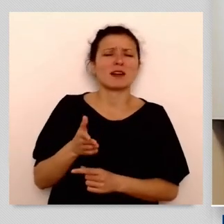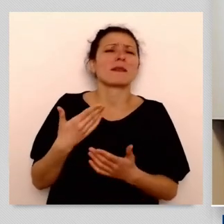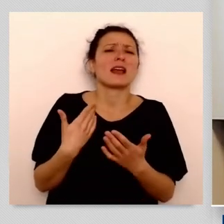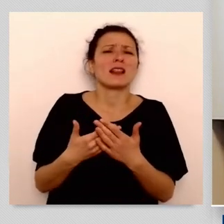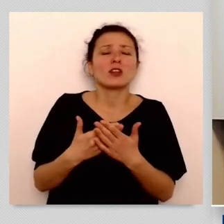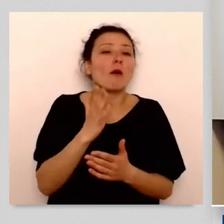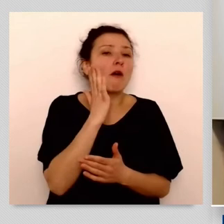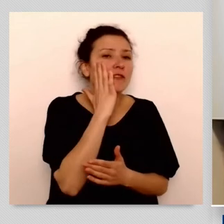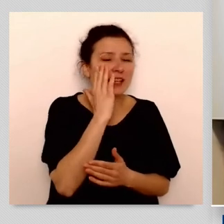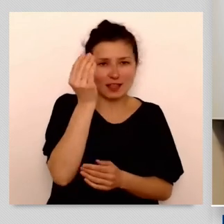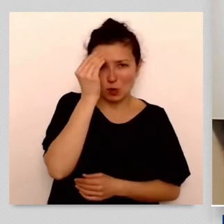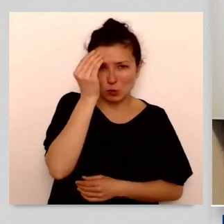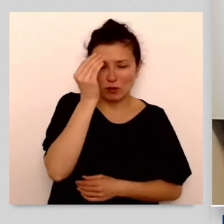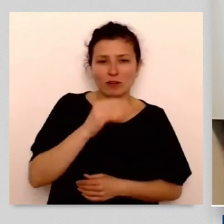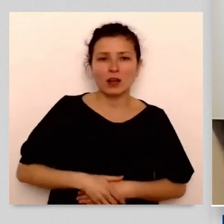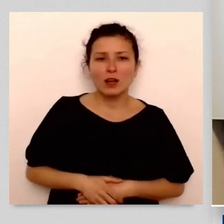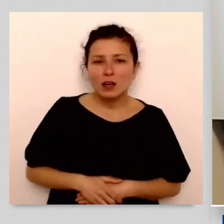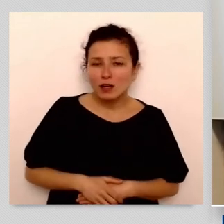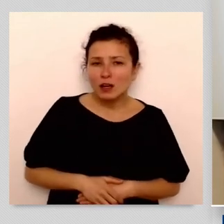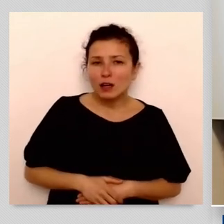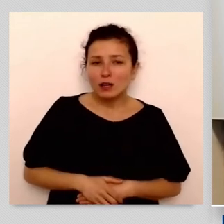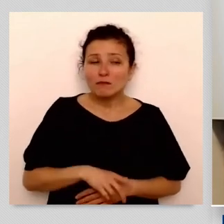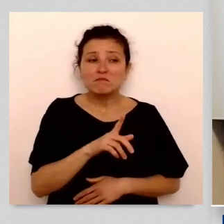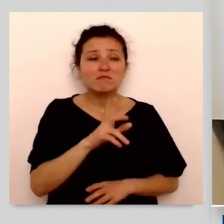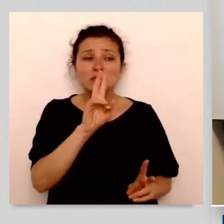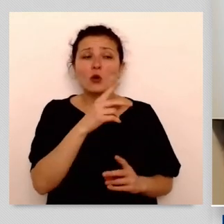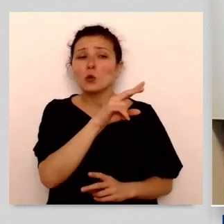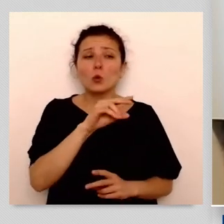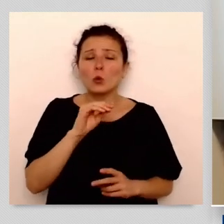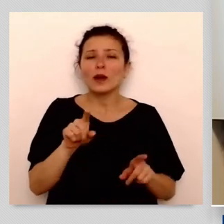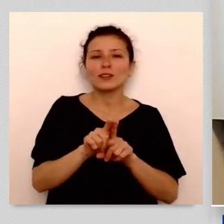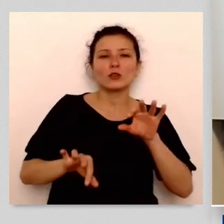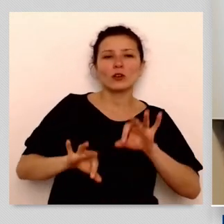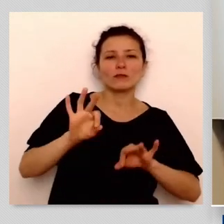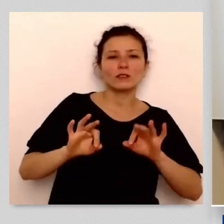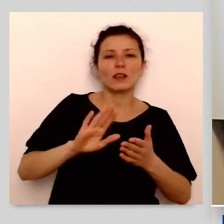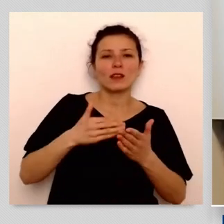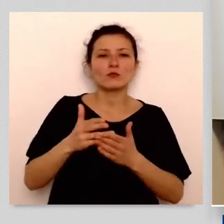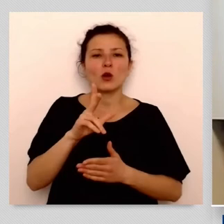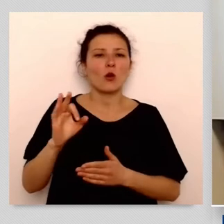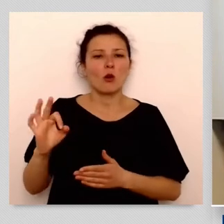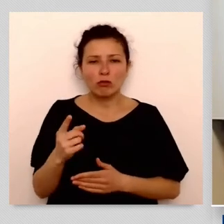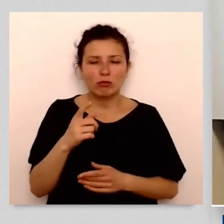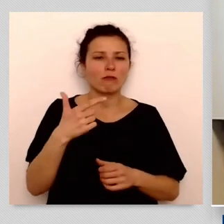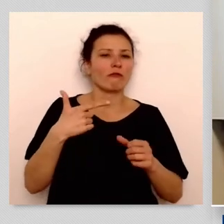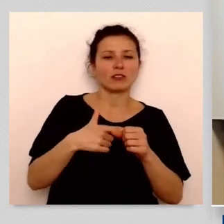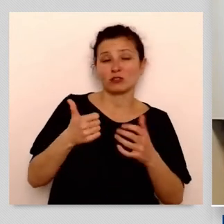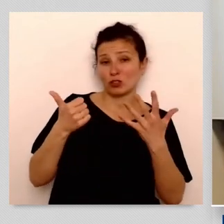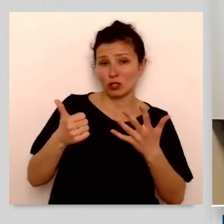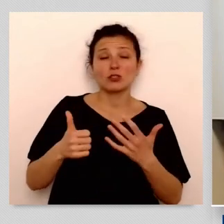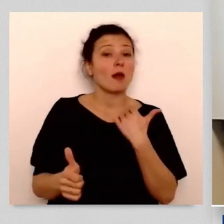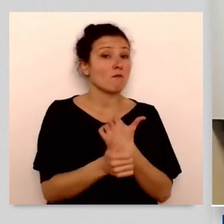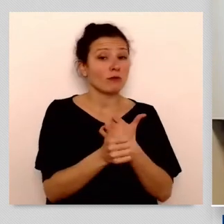ta praca ze strony Unii Europejskiej czy takich konferencji jak COP26 sprawia, że ci